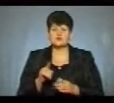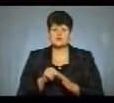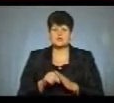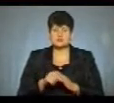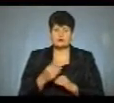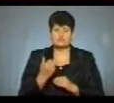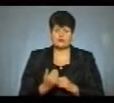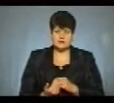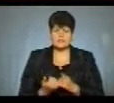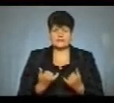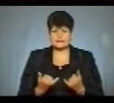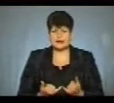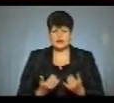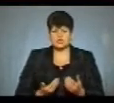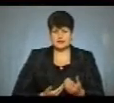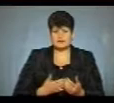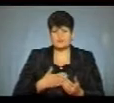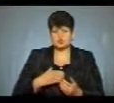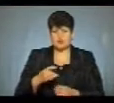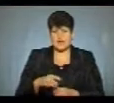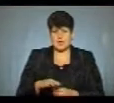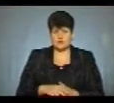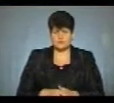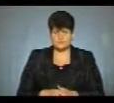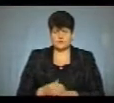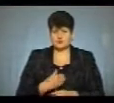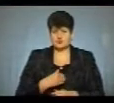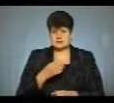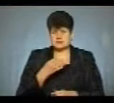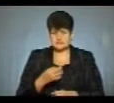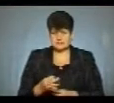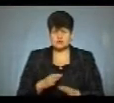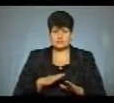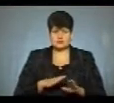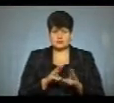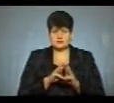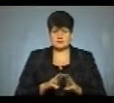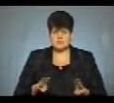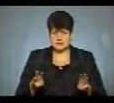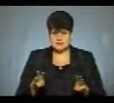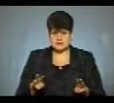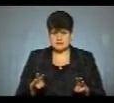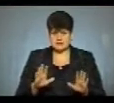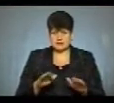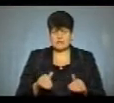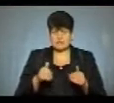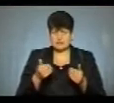вони безпосередньо для жителів нашого регіону? Ну, я хочу сказати, що заступник міністра